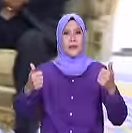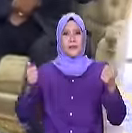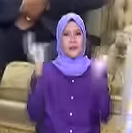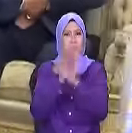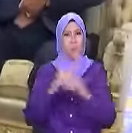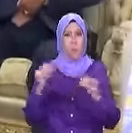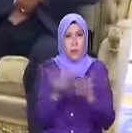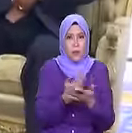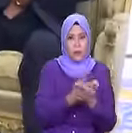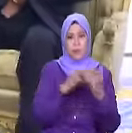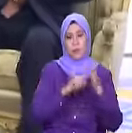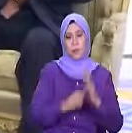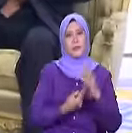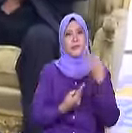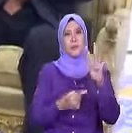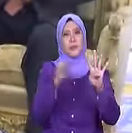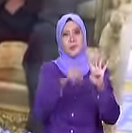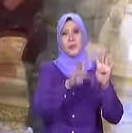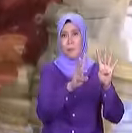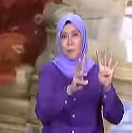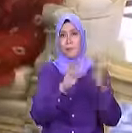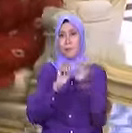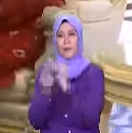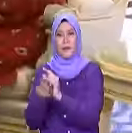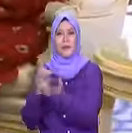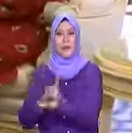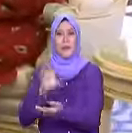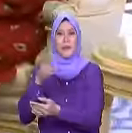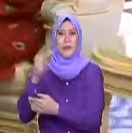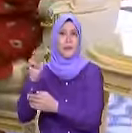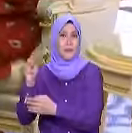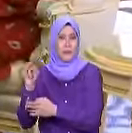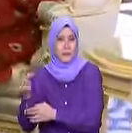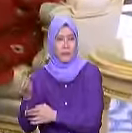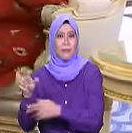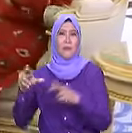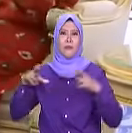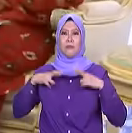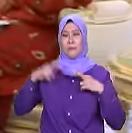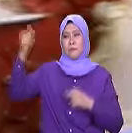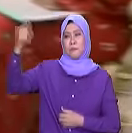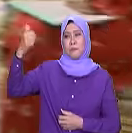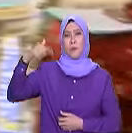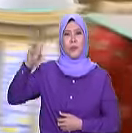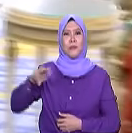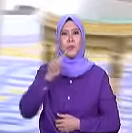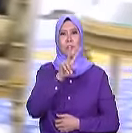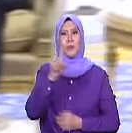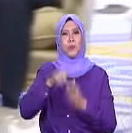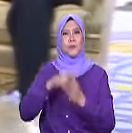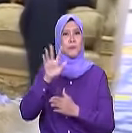baharu berkuat kuasa 14 Jun lepas menggantikan Dr. Chin Zin Hing yang bersara wajib pada 21 Mei